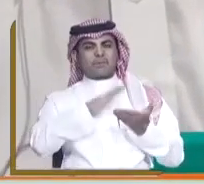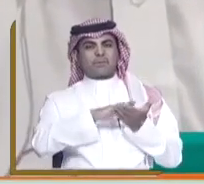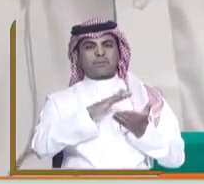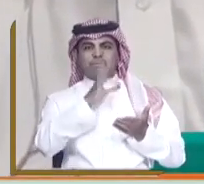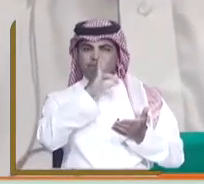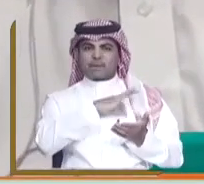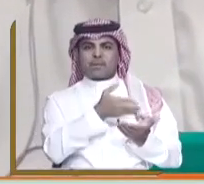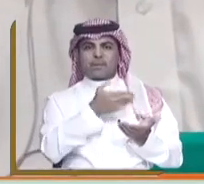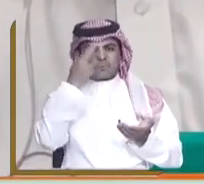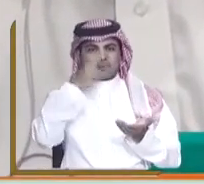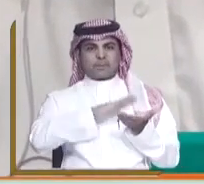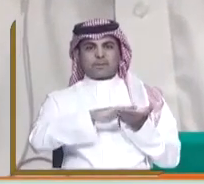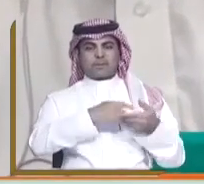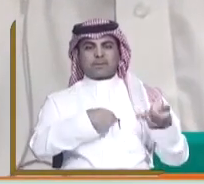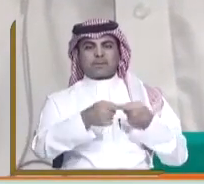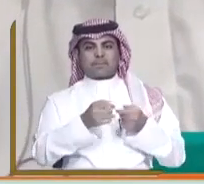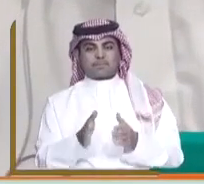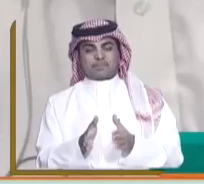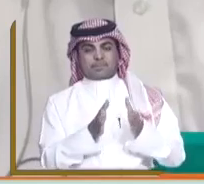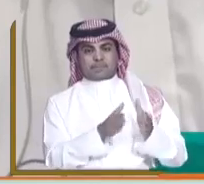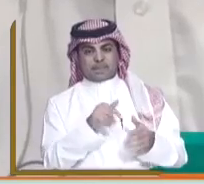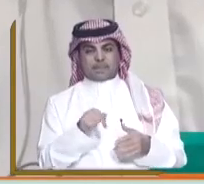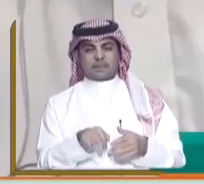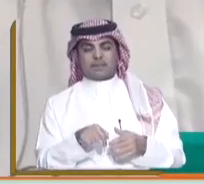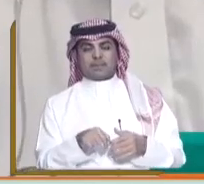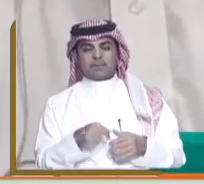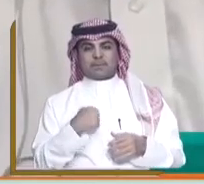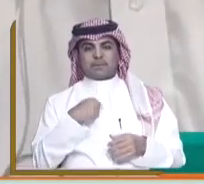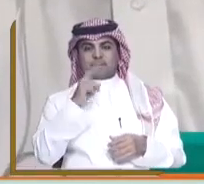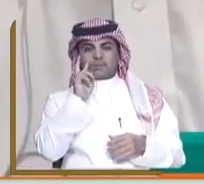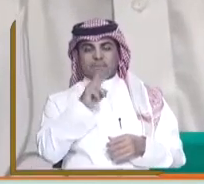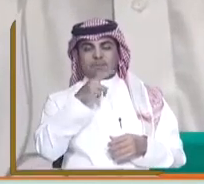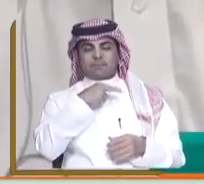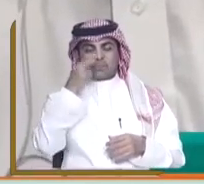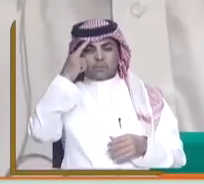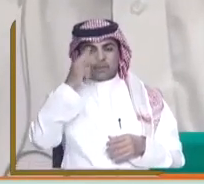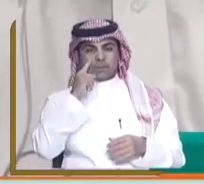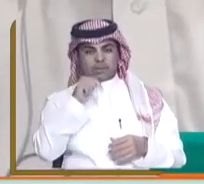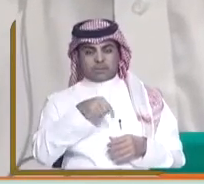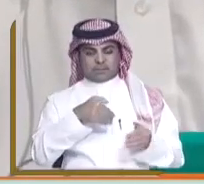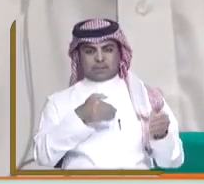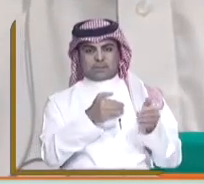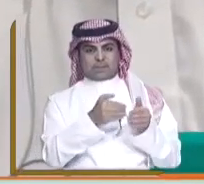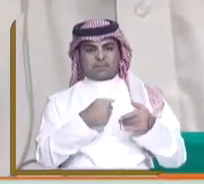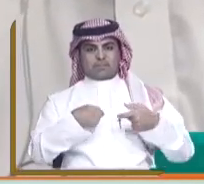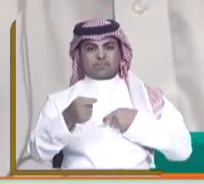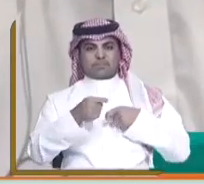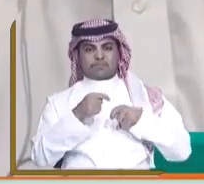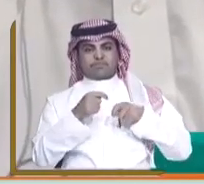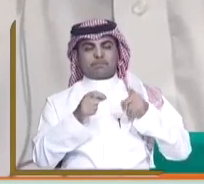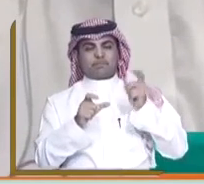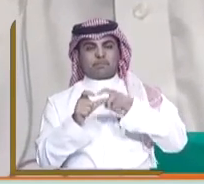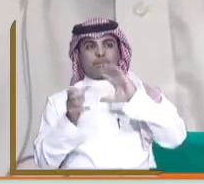فرصه لتعظيم امواله انا في ظني ستشهد المملكه العربيه السعوديه استثمارات من